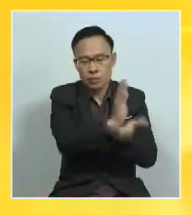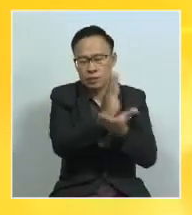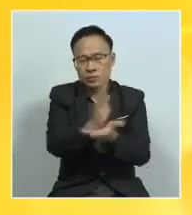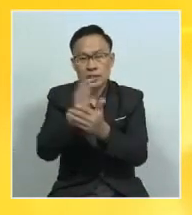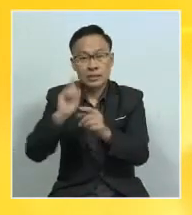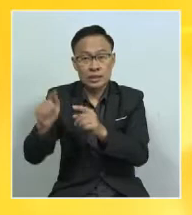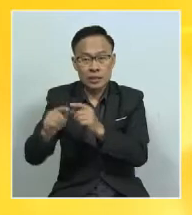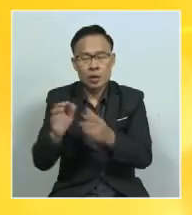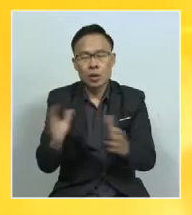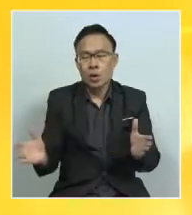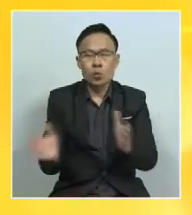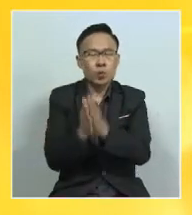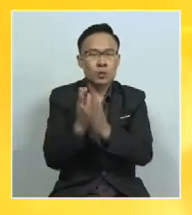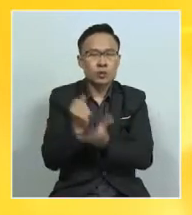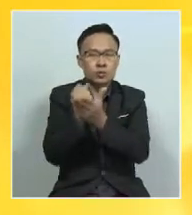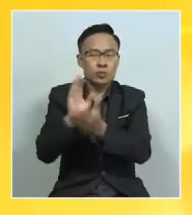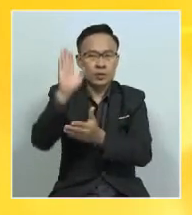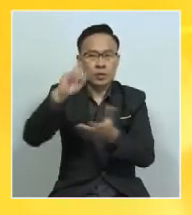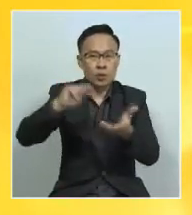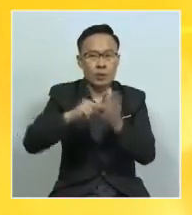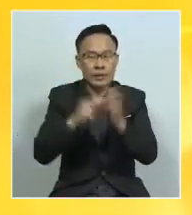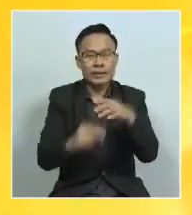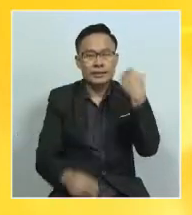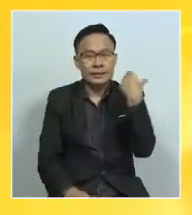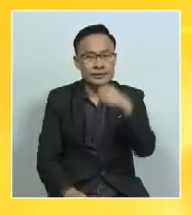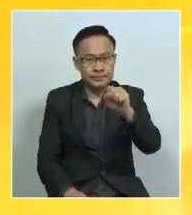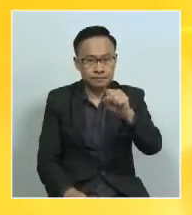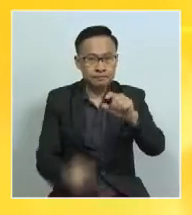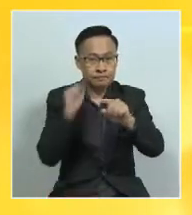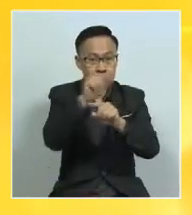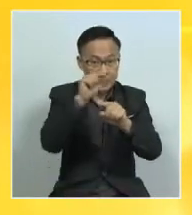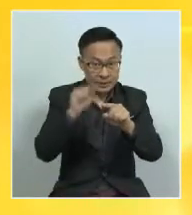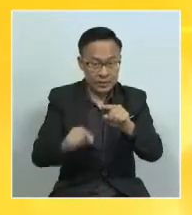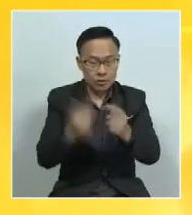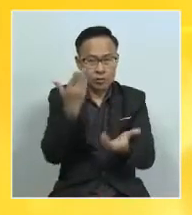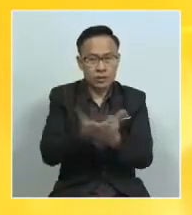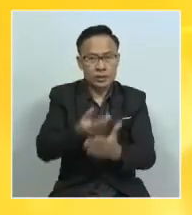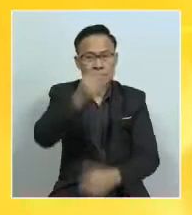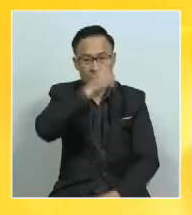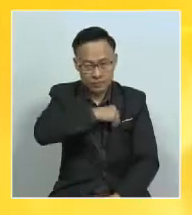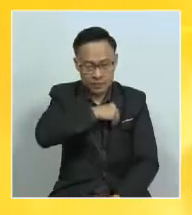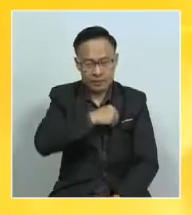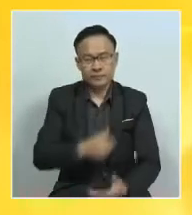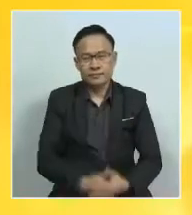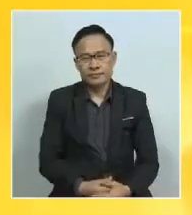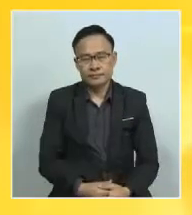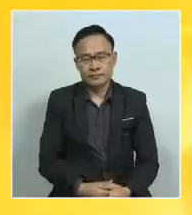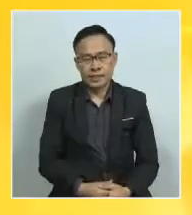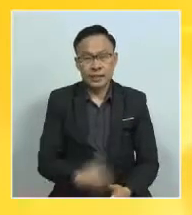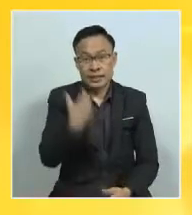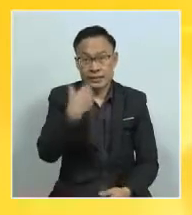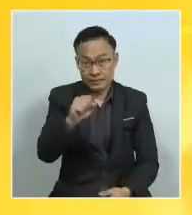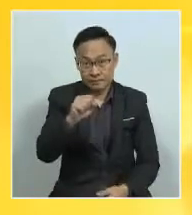ยเนี่ยนะครับต้องไม่เกิน 10% ของกำไรสุทธิก่อนหักรายจ่ายเพื่อประโยชน์สาธารณะที่ว่าเมื่อกี ้ นะครับแล้